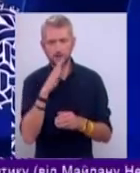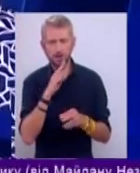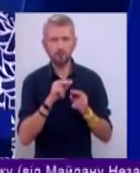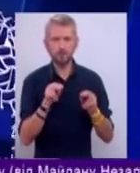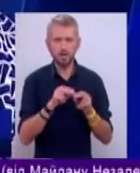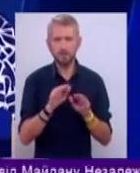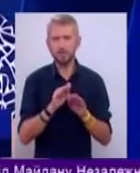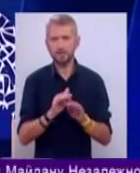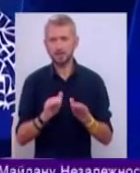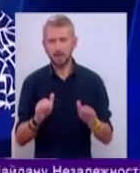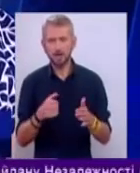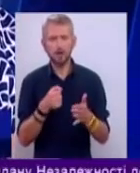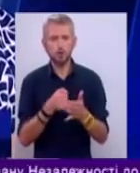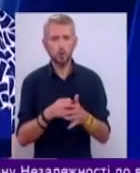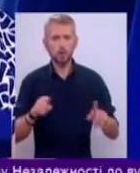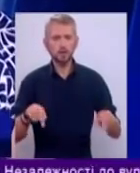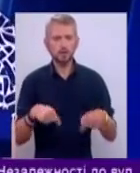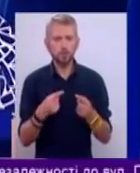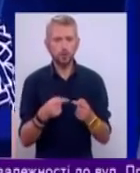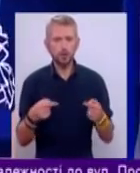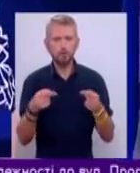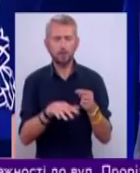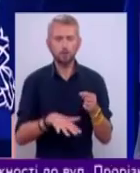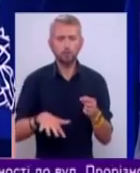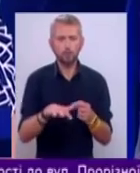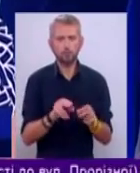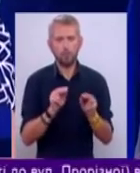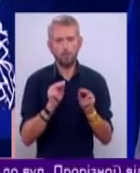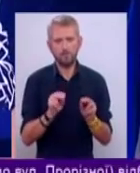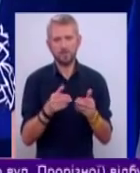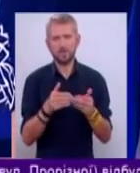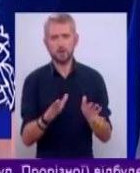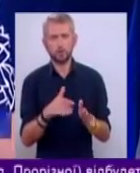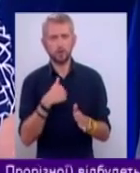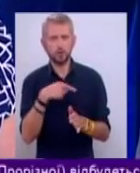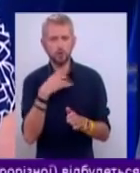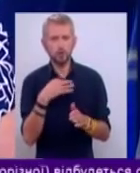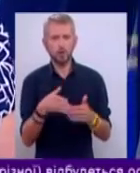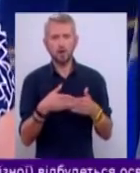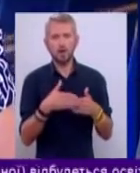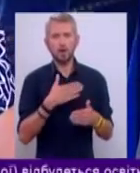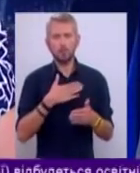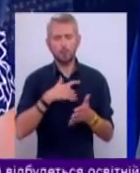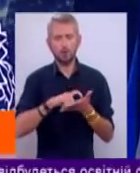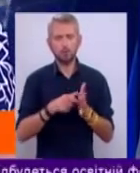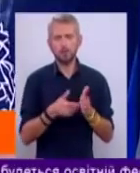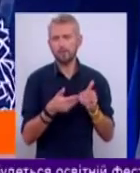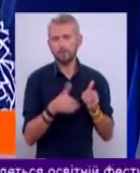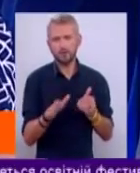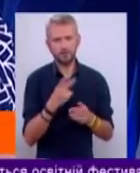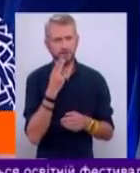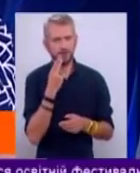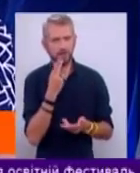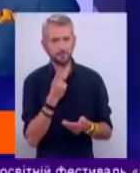і дітей до створення певного простору відвертості. Я кажу про те, що двері мого кабінету завжди відчинені,